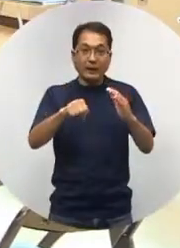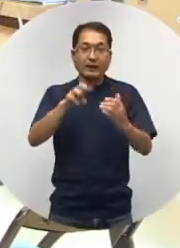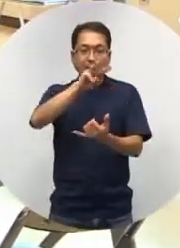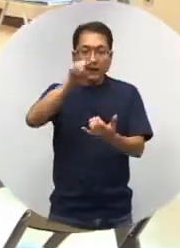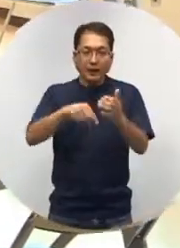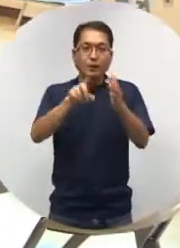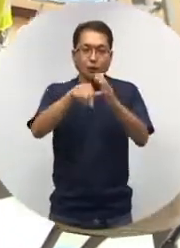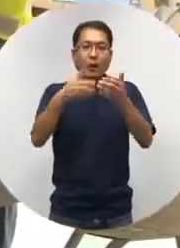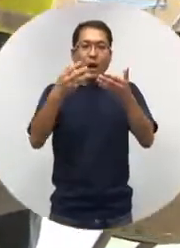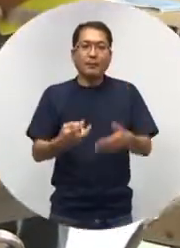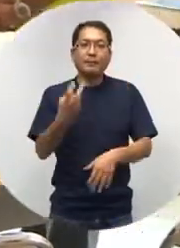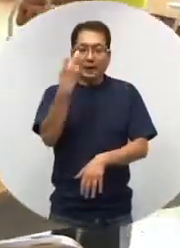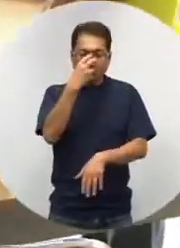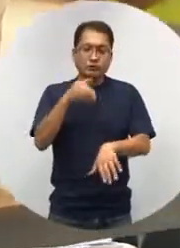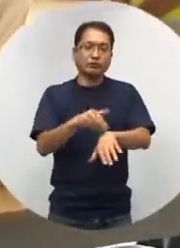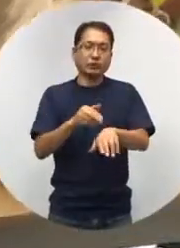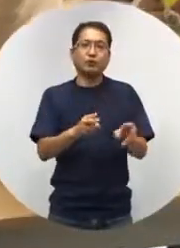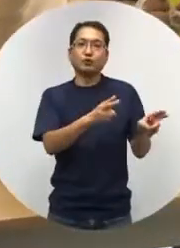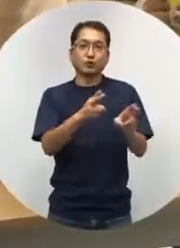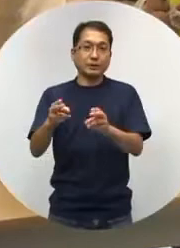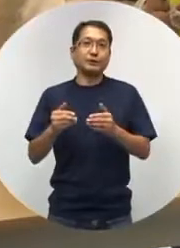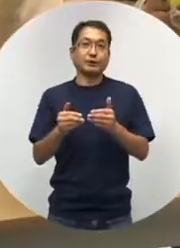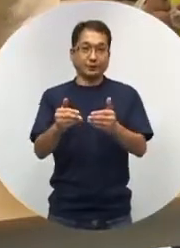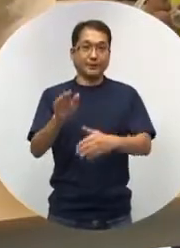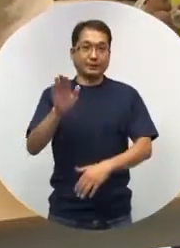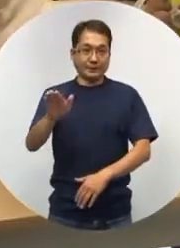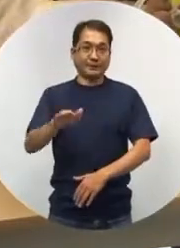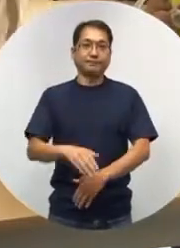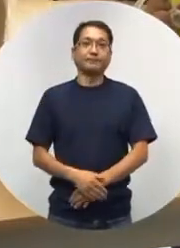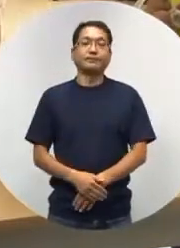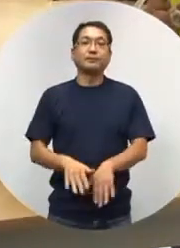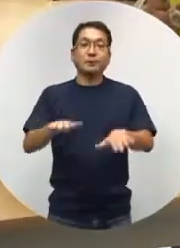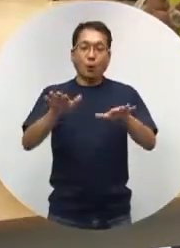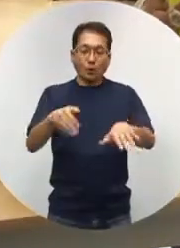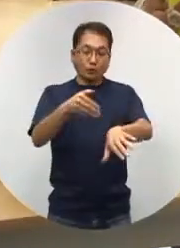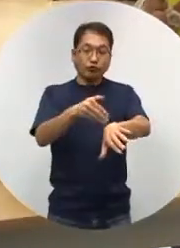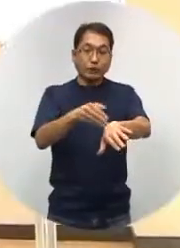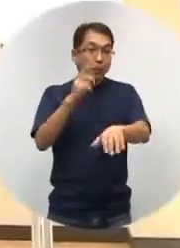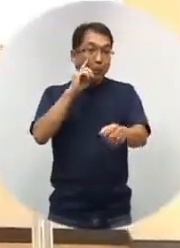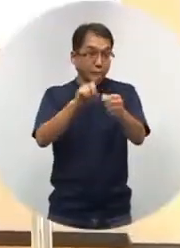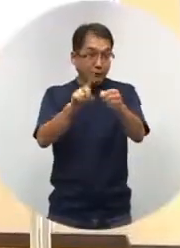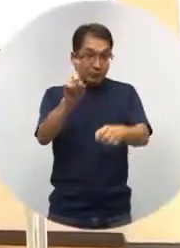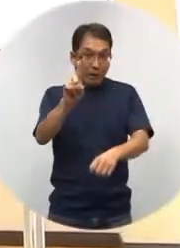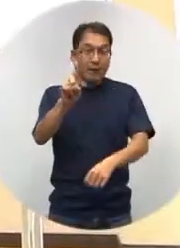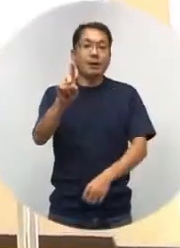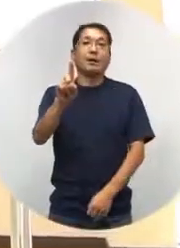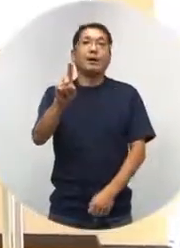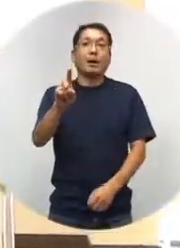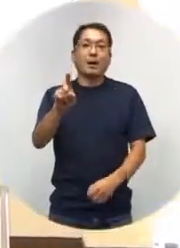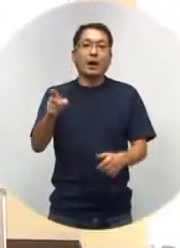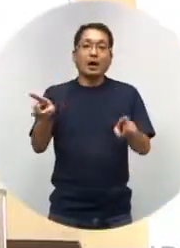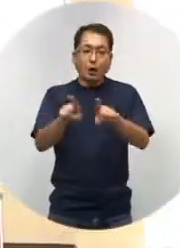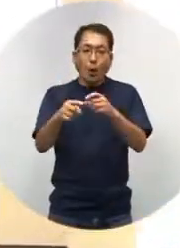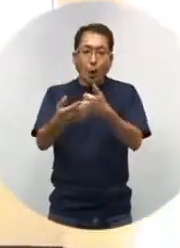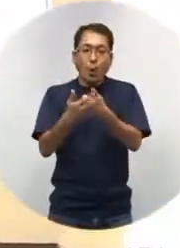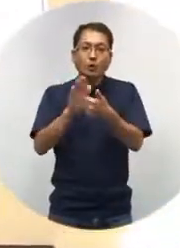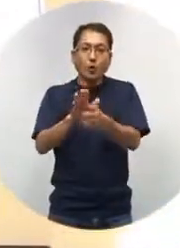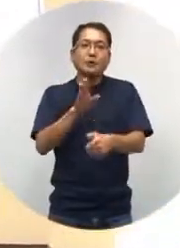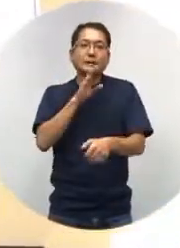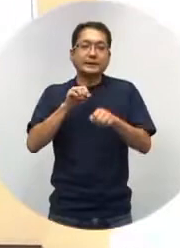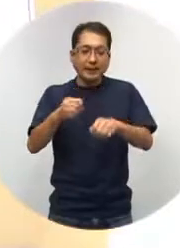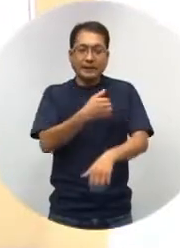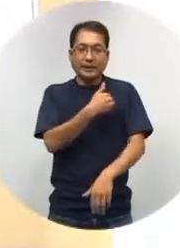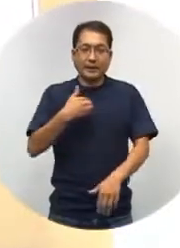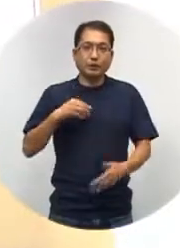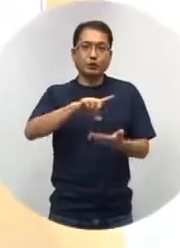確認訓練の準備が進められています。今回の訓練の目的は、共助を実践できる地域